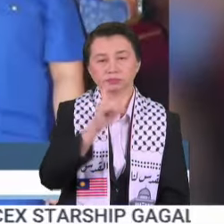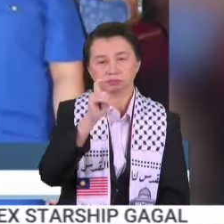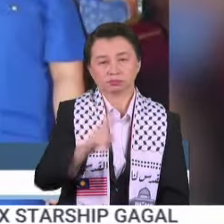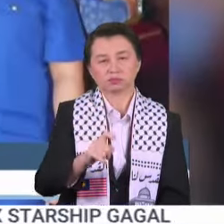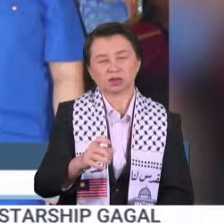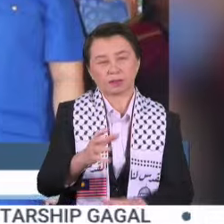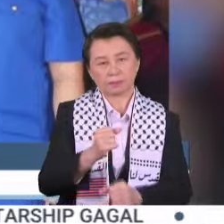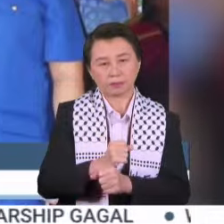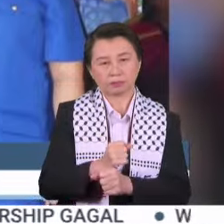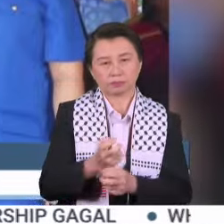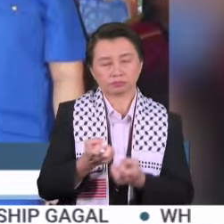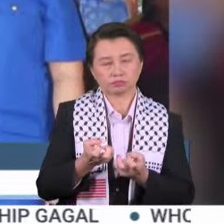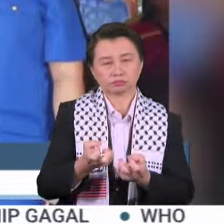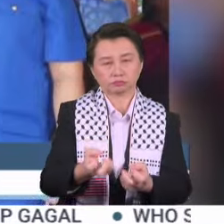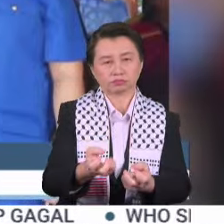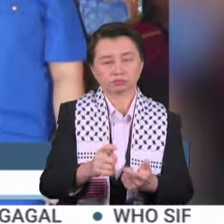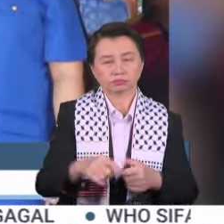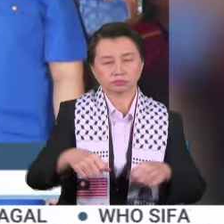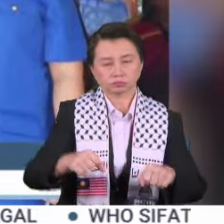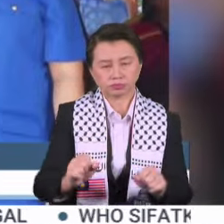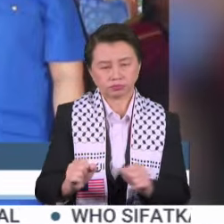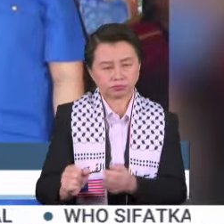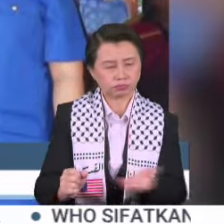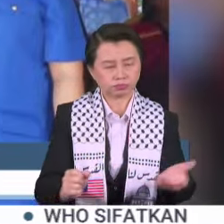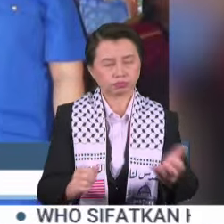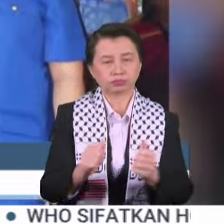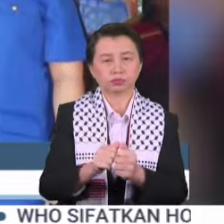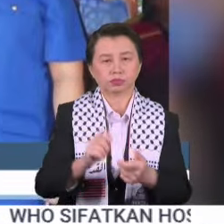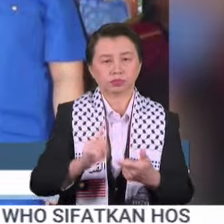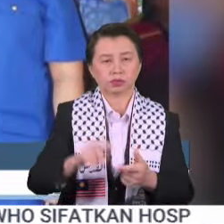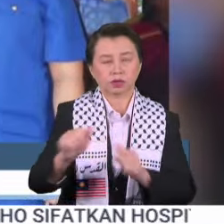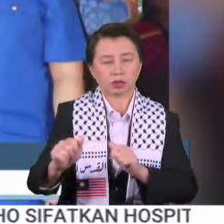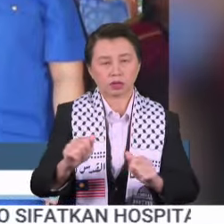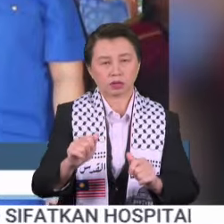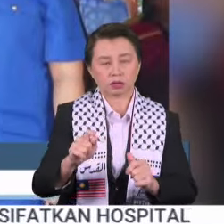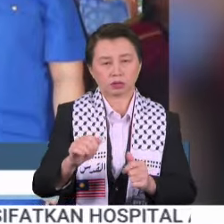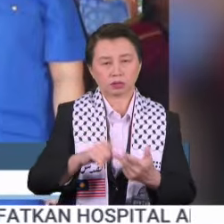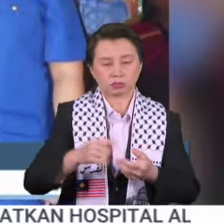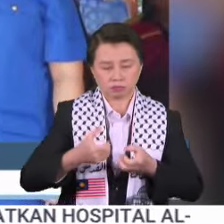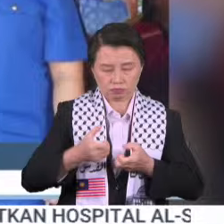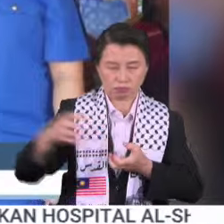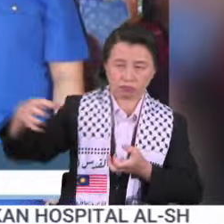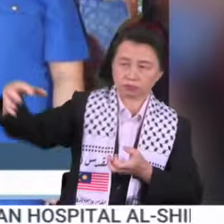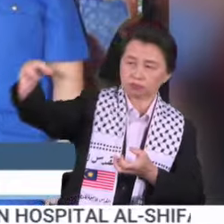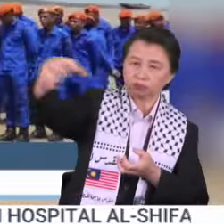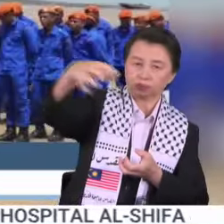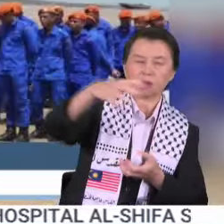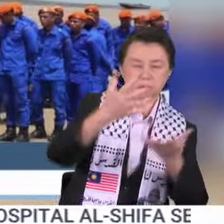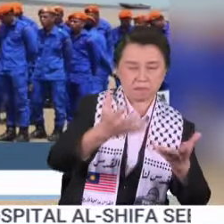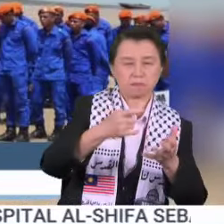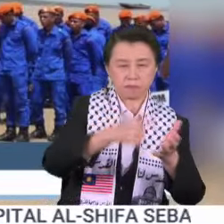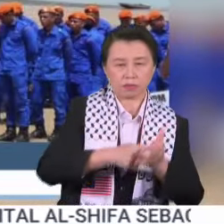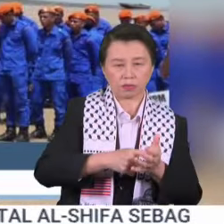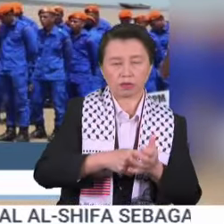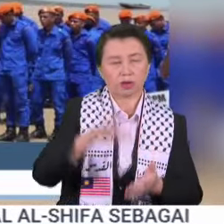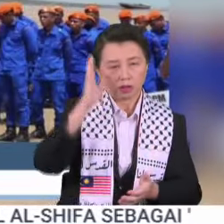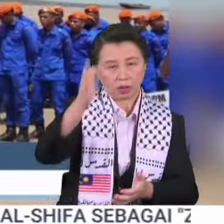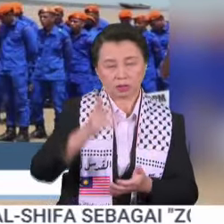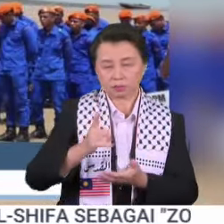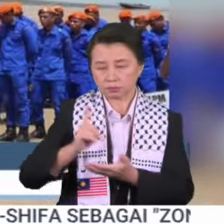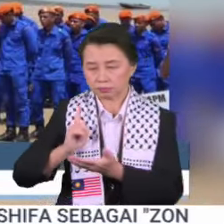diperlukan termasuklah jet ski, kenderaan serba rupa bumi atau ATV, drone dan kelengkapan lain. Katanya perkara itu